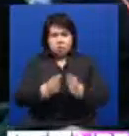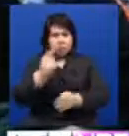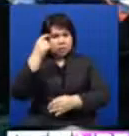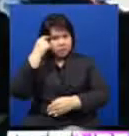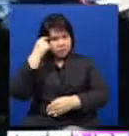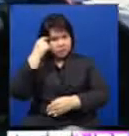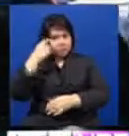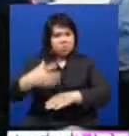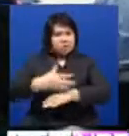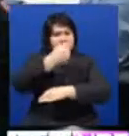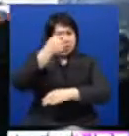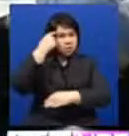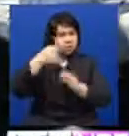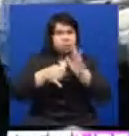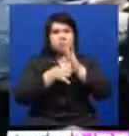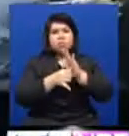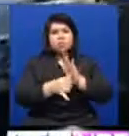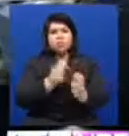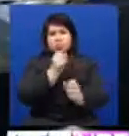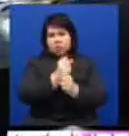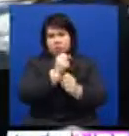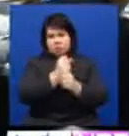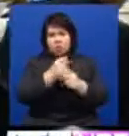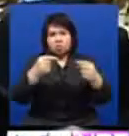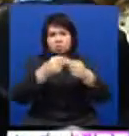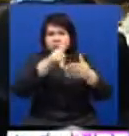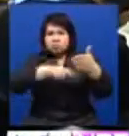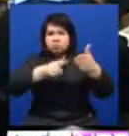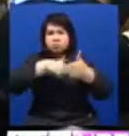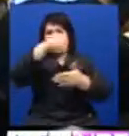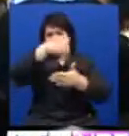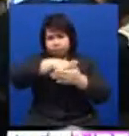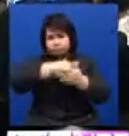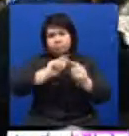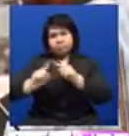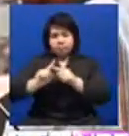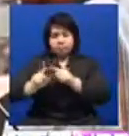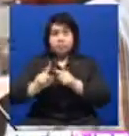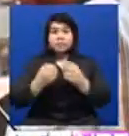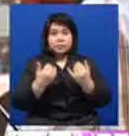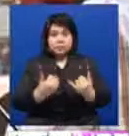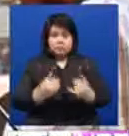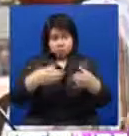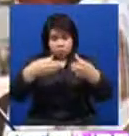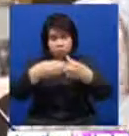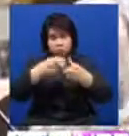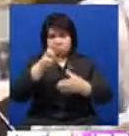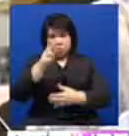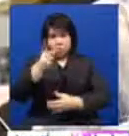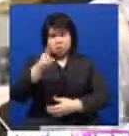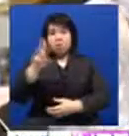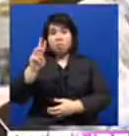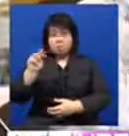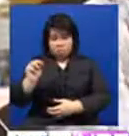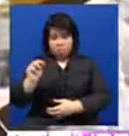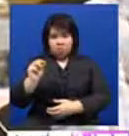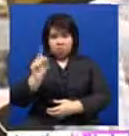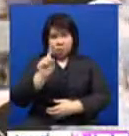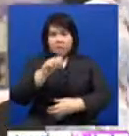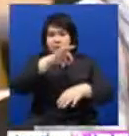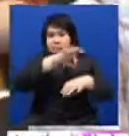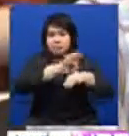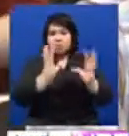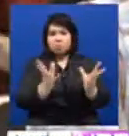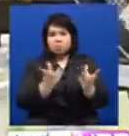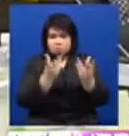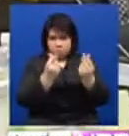และอิทธิพลบังคับข้าราชการในการหาเสียงอย่างไรก็ตามนะครับทั้งหมดคณะรัฐมนตรีที่มารักษาการทั้งหมดนะครับจะสิ้นสุดการทำห